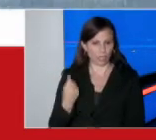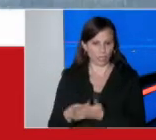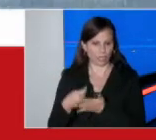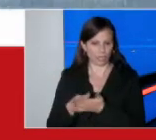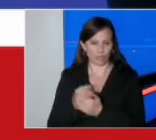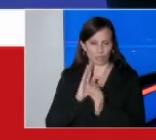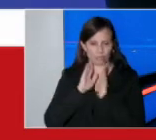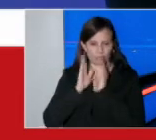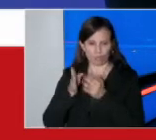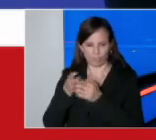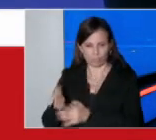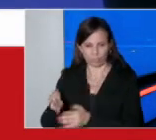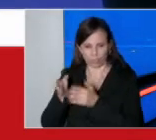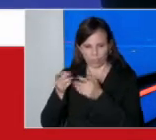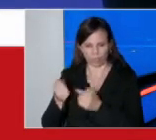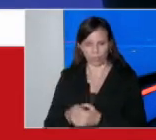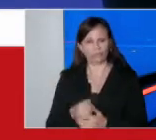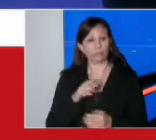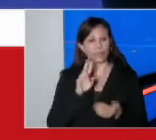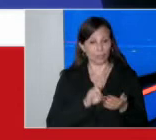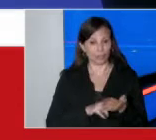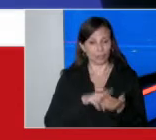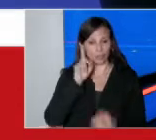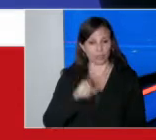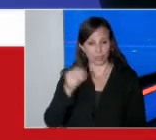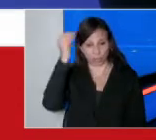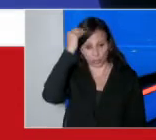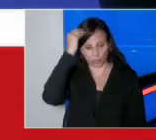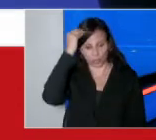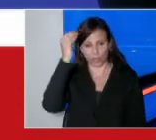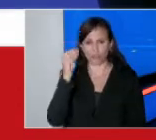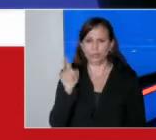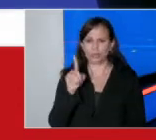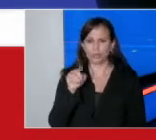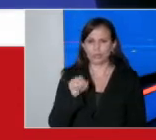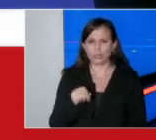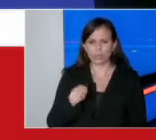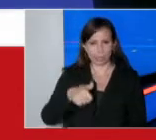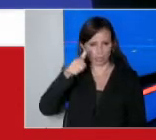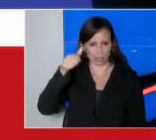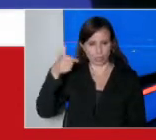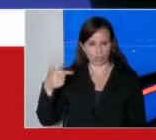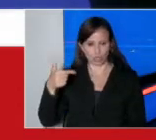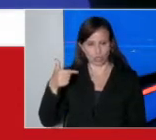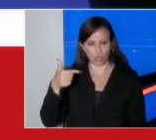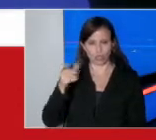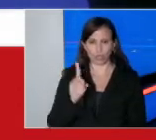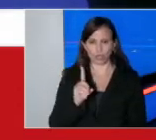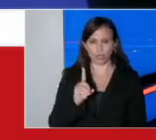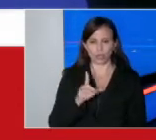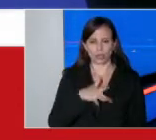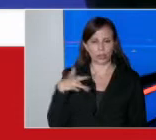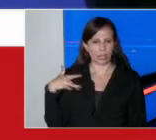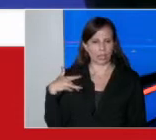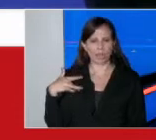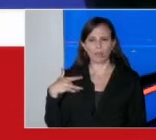לא? נכון, אם כן, גם אנחנו צריכים לזכור שוב מי זה ג'ק דורסי. הבן אדם באמת מתלהב ממטבעות